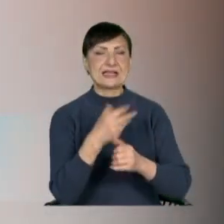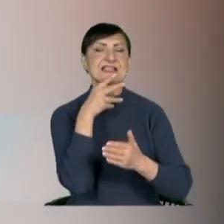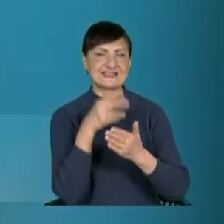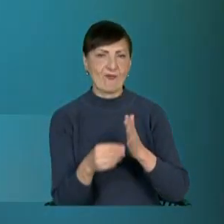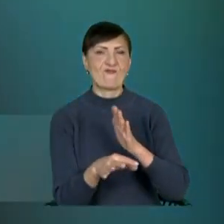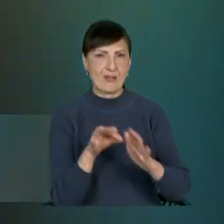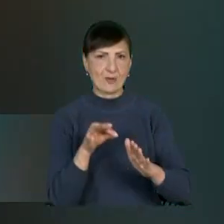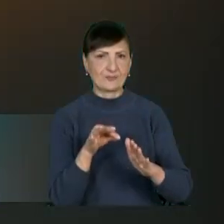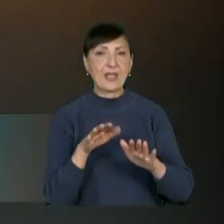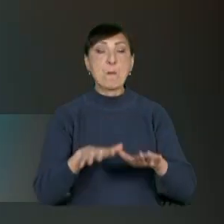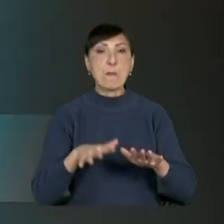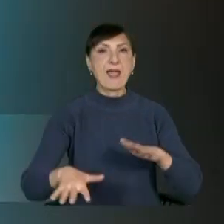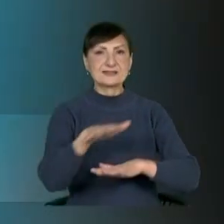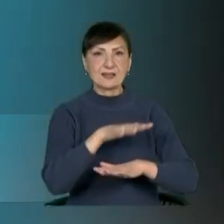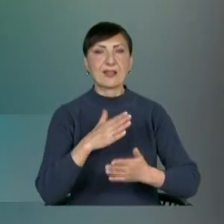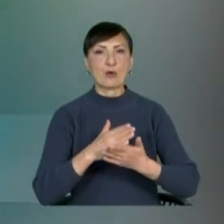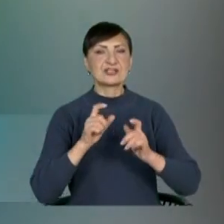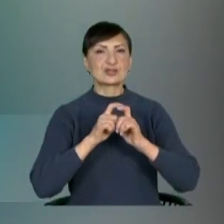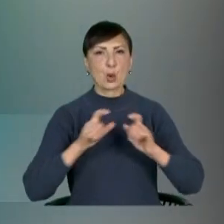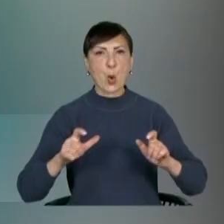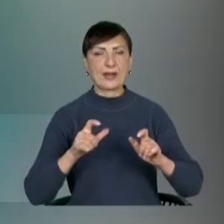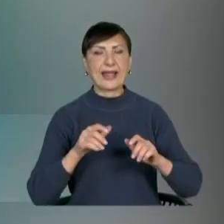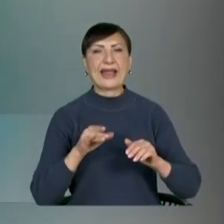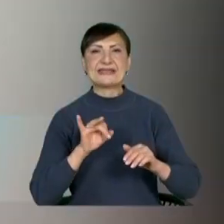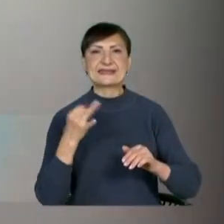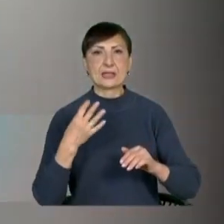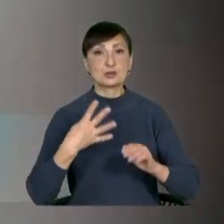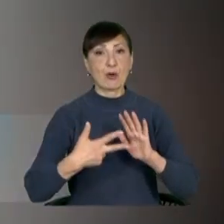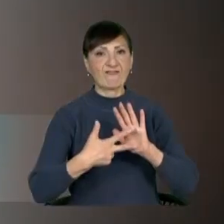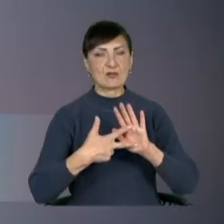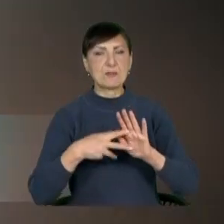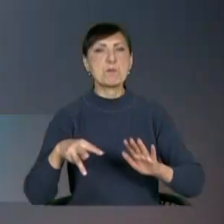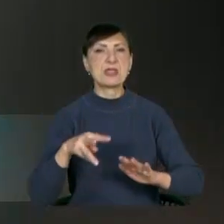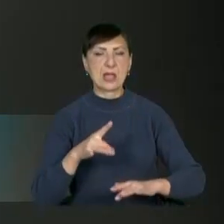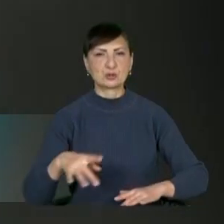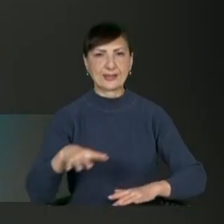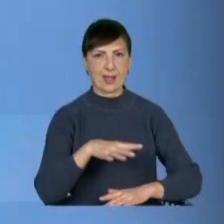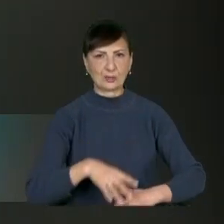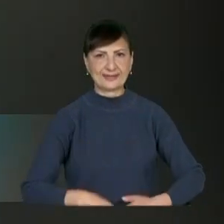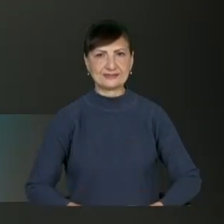выбор. Пункт для голосования находится в школе-лицее номер 48 в Медеусском районе.